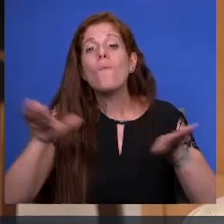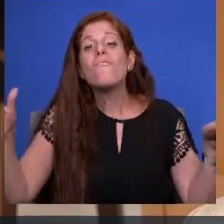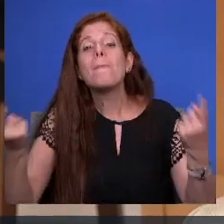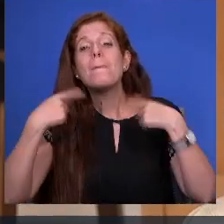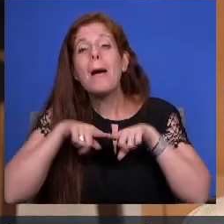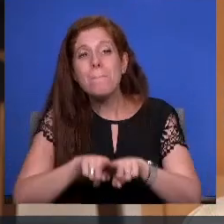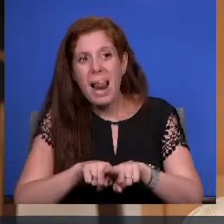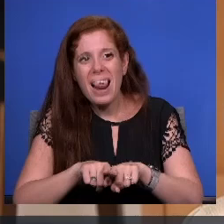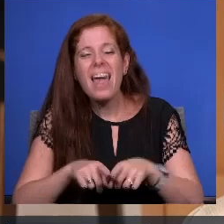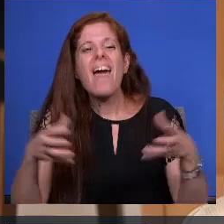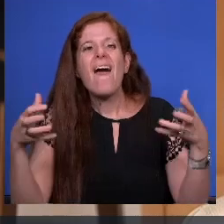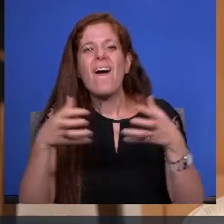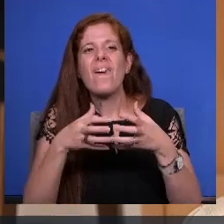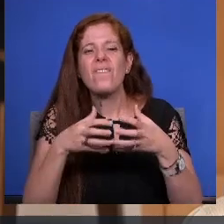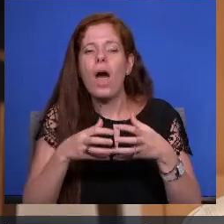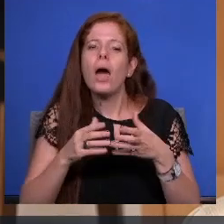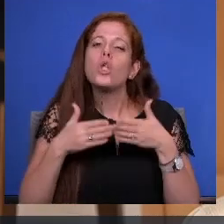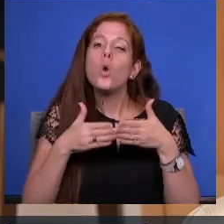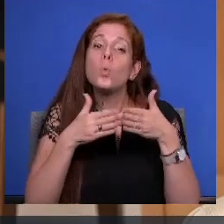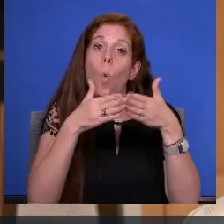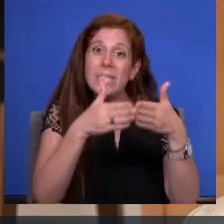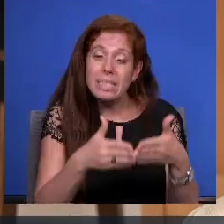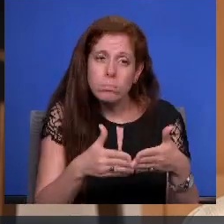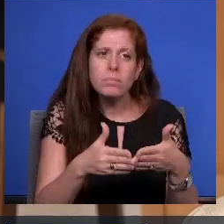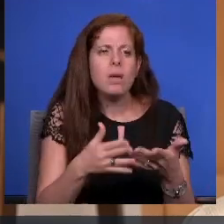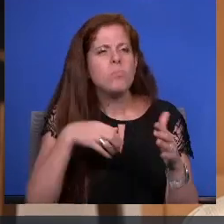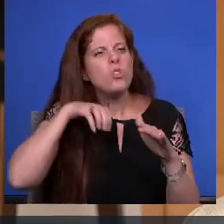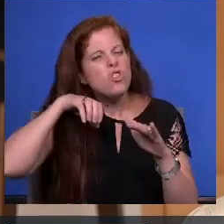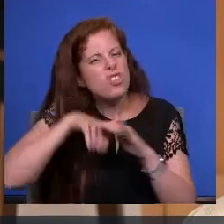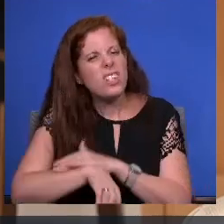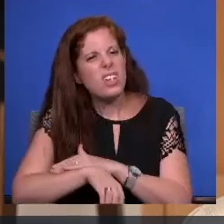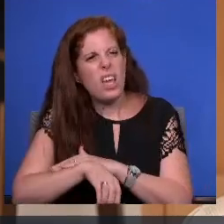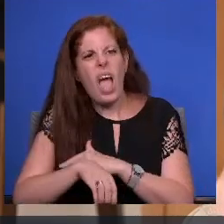מקימה חברת קרוזים, משקיעה היקף של